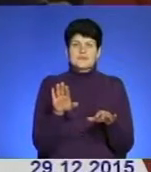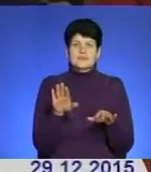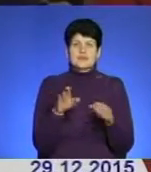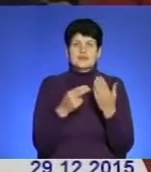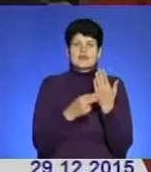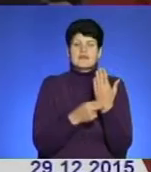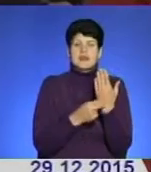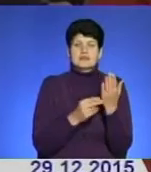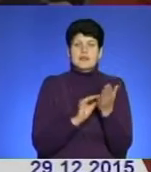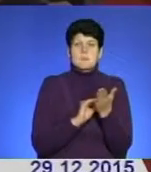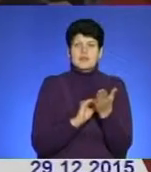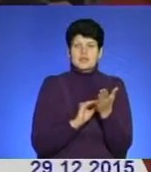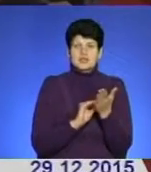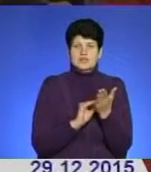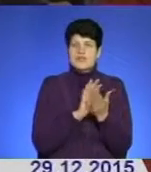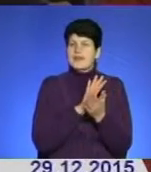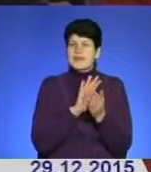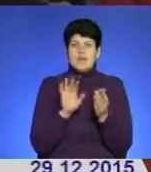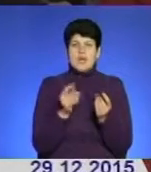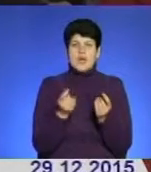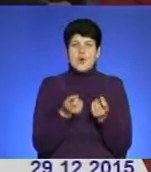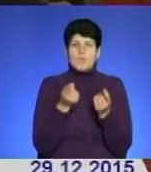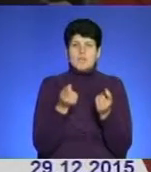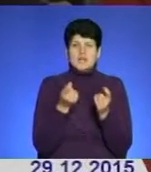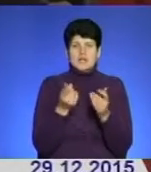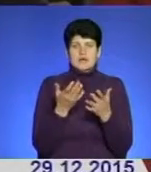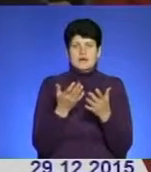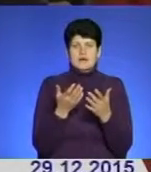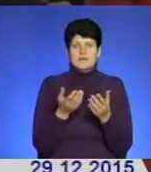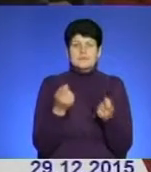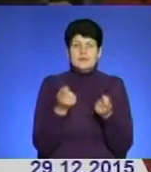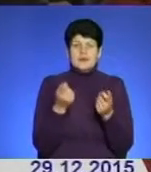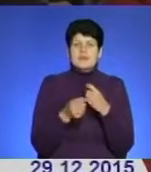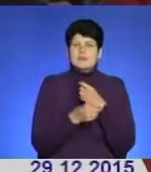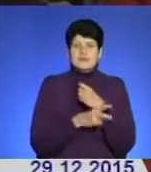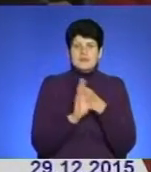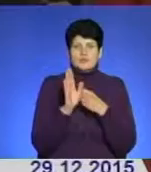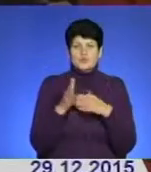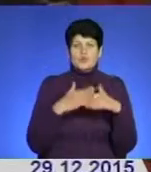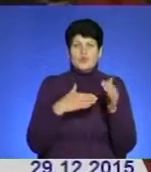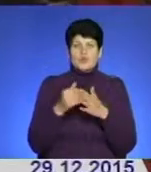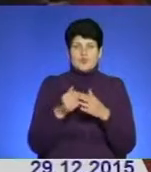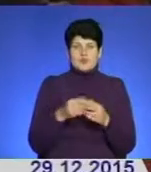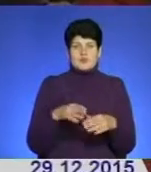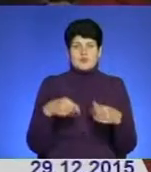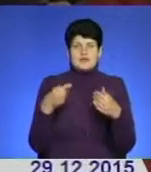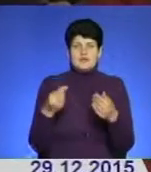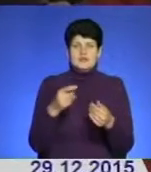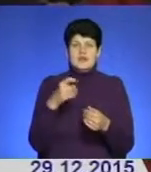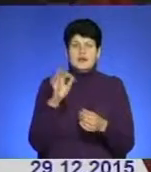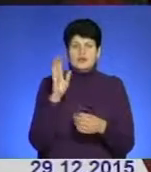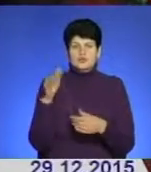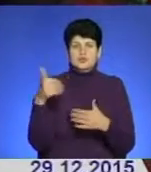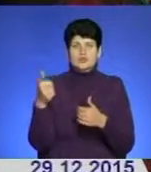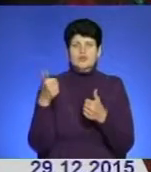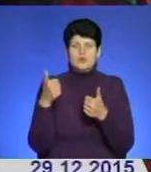Євангеліє пише, хай не обмінює рука даючого. Хай та рука завжди має. Хай їй буде добре